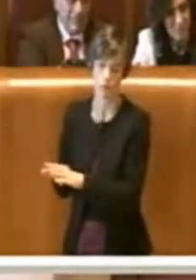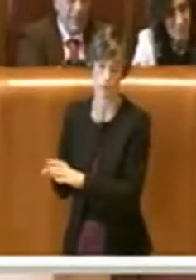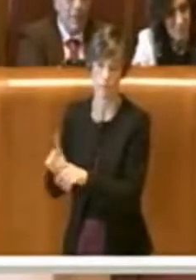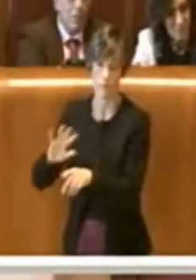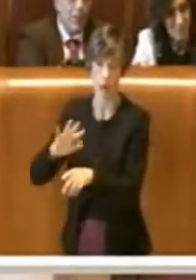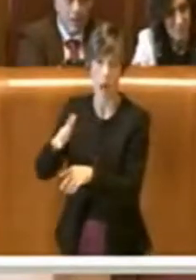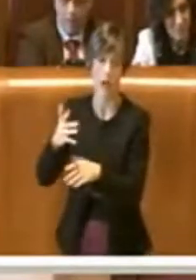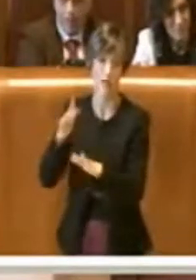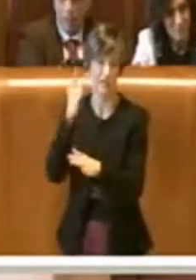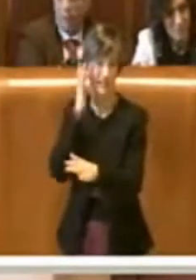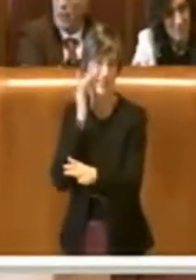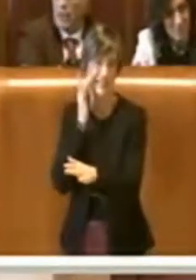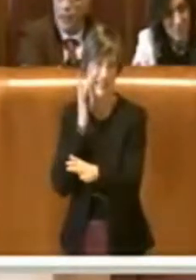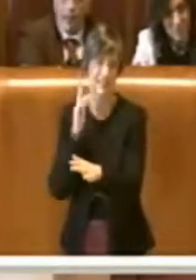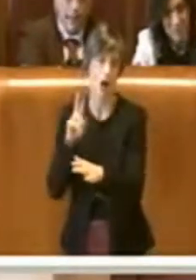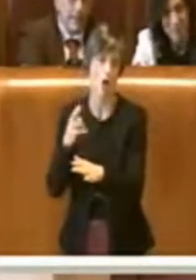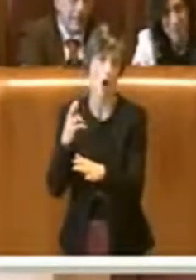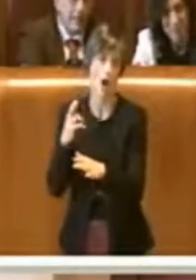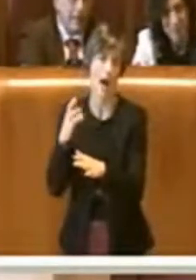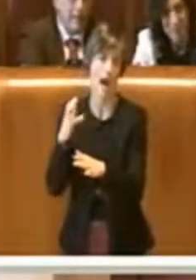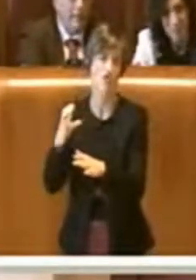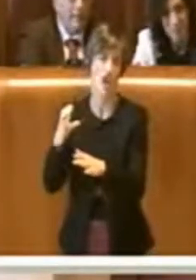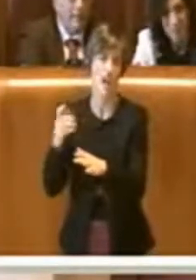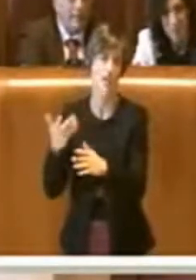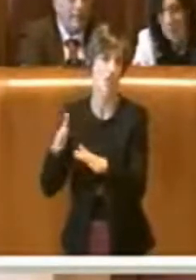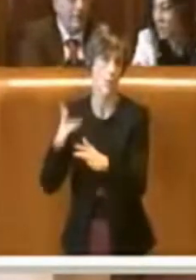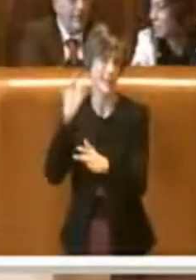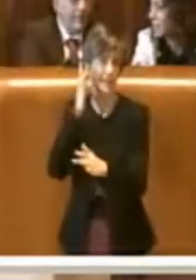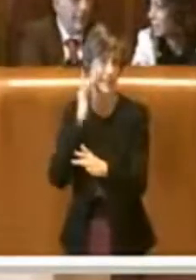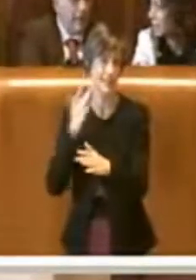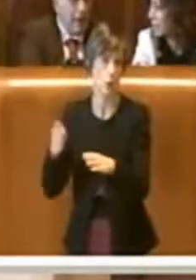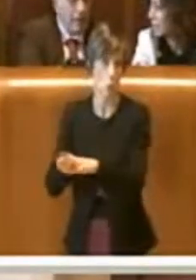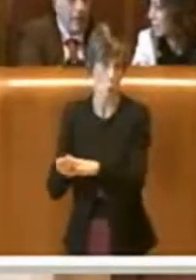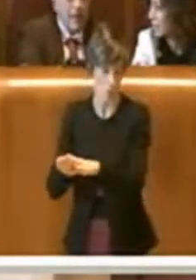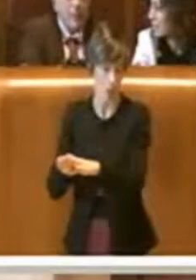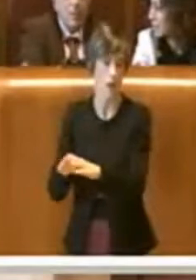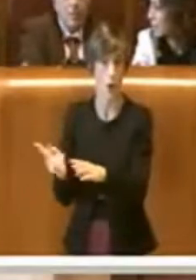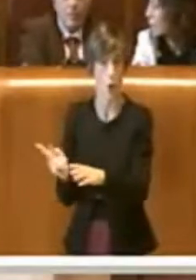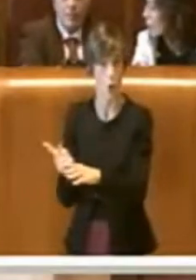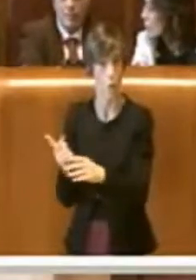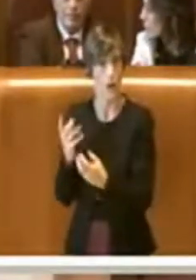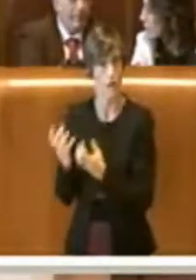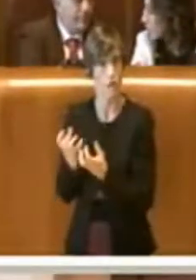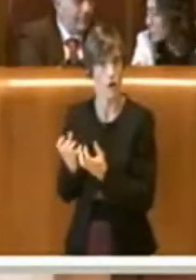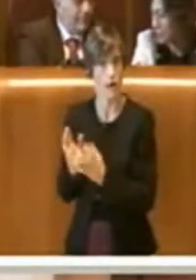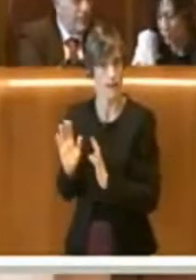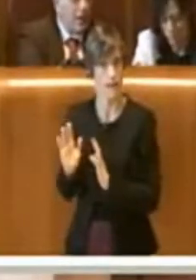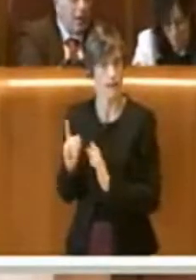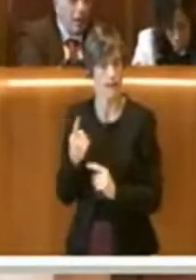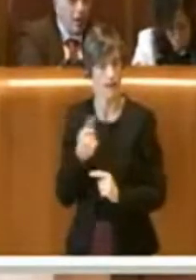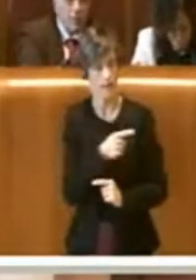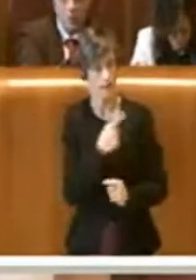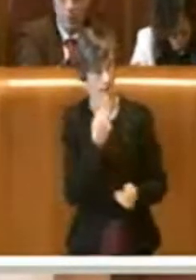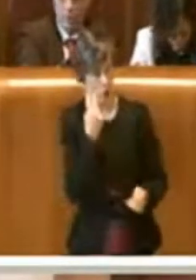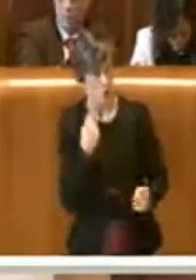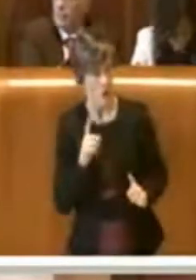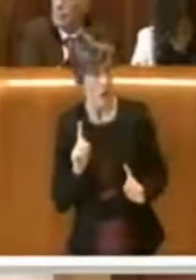di Rocca Cencia. Ecco, questo a me dispiace, perché significa